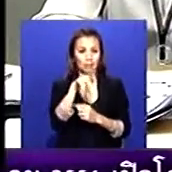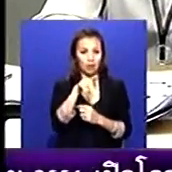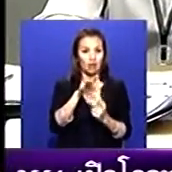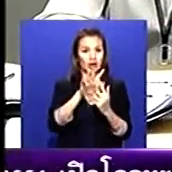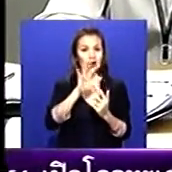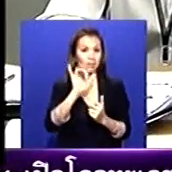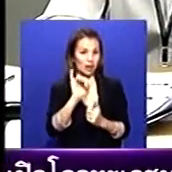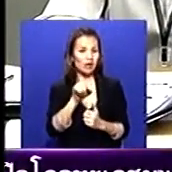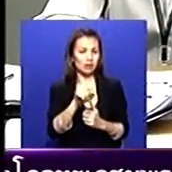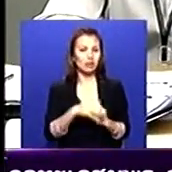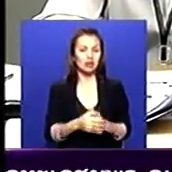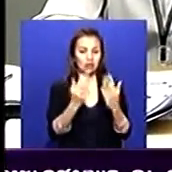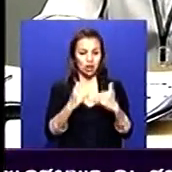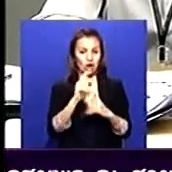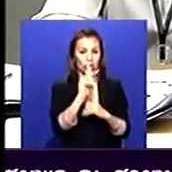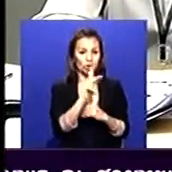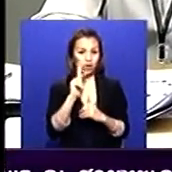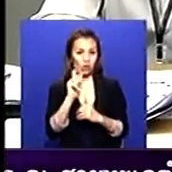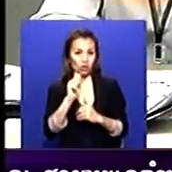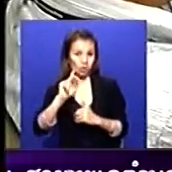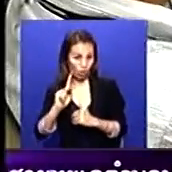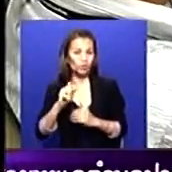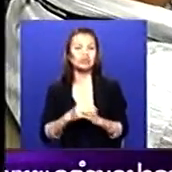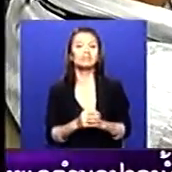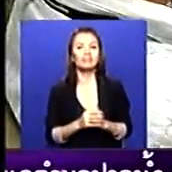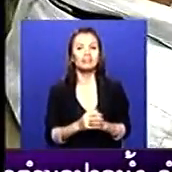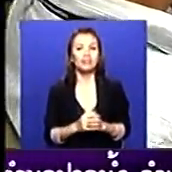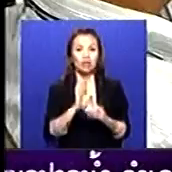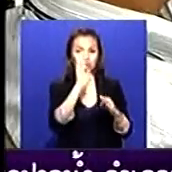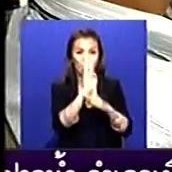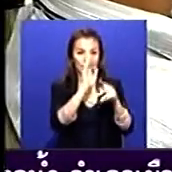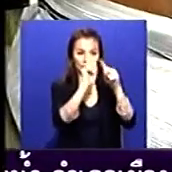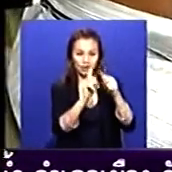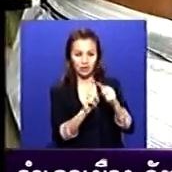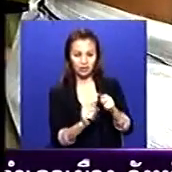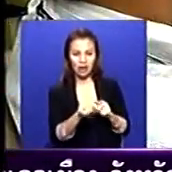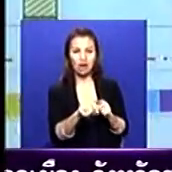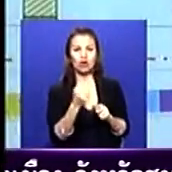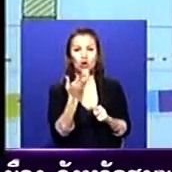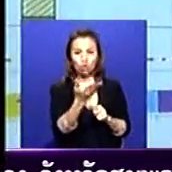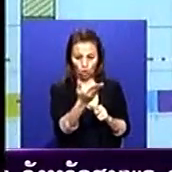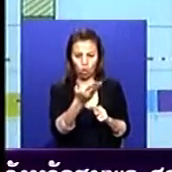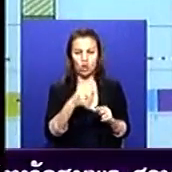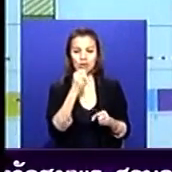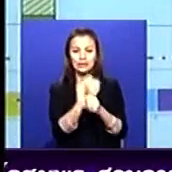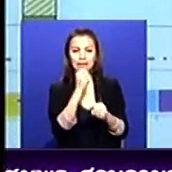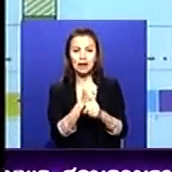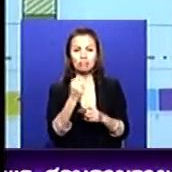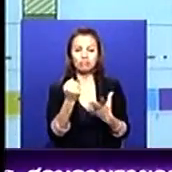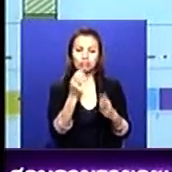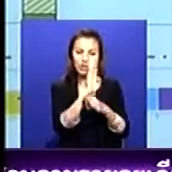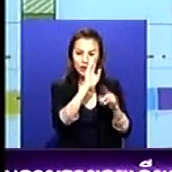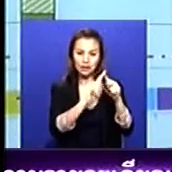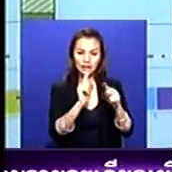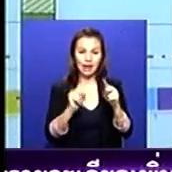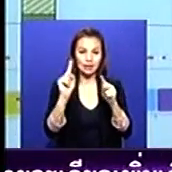แล้วก็มีบริษัทกฟพาวเวอร์เจเนเรชั่นนะคะว่าในเบื้องต้นจะได้กำลังการผลิตไฟฟ้าส่วนที่เหลือในวันที่5เมษาย